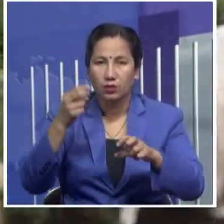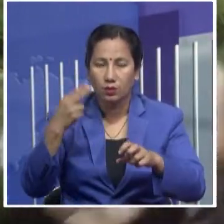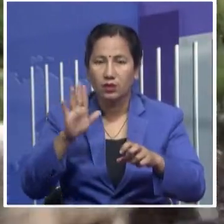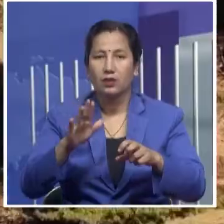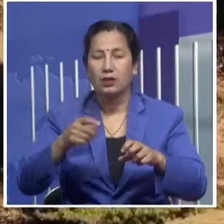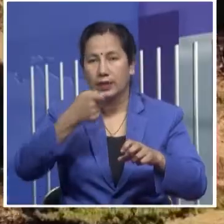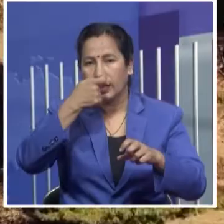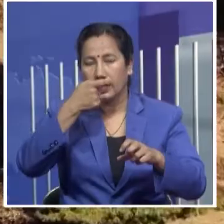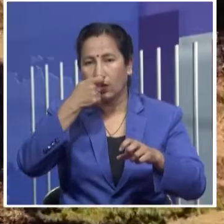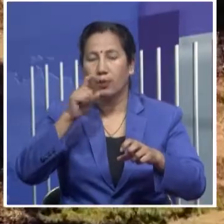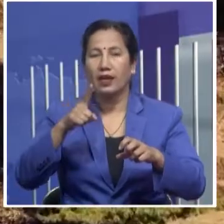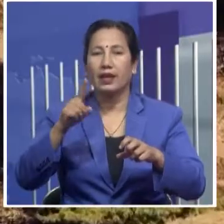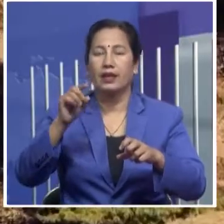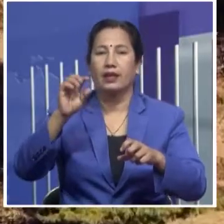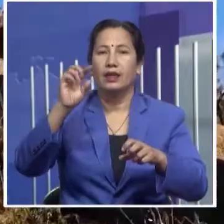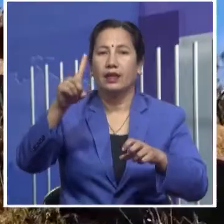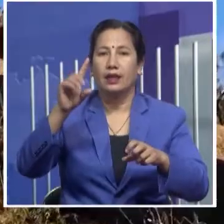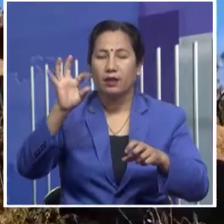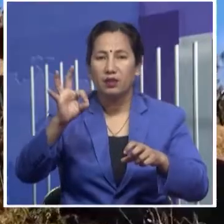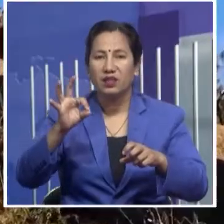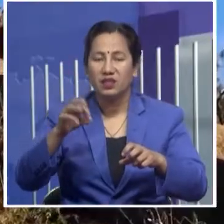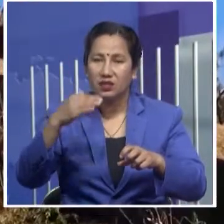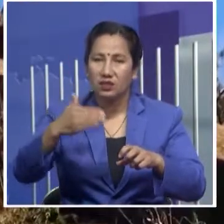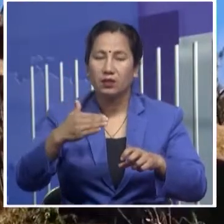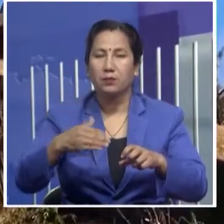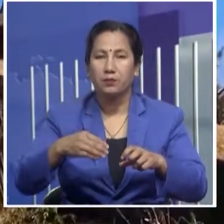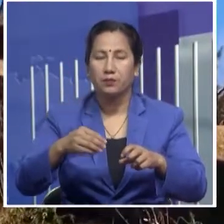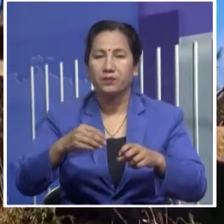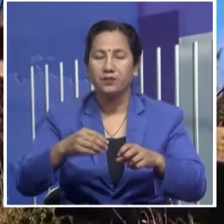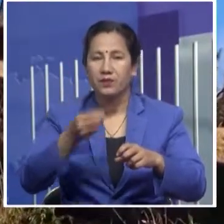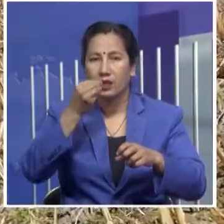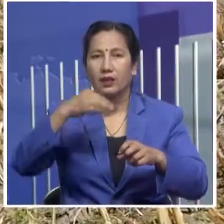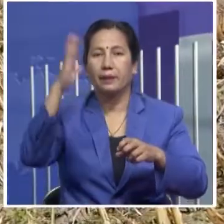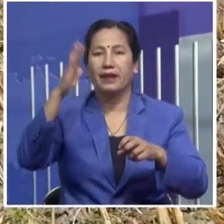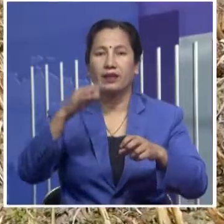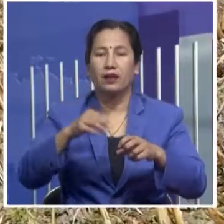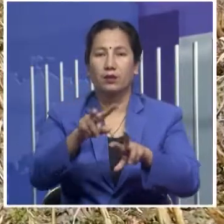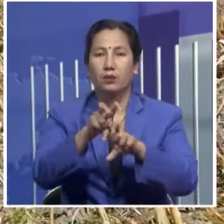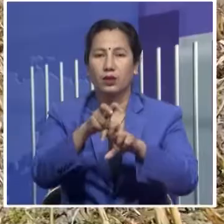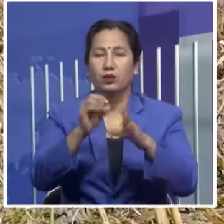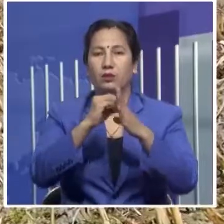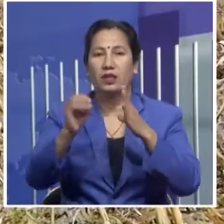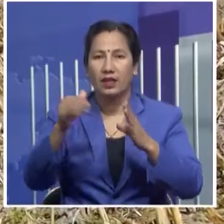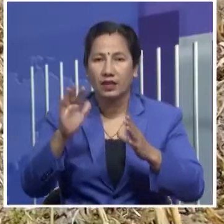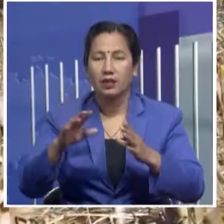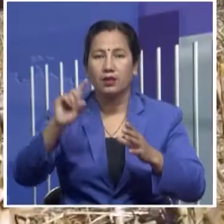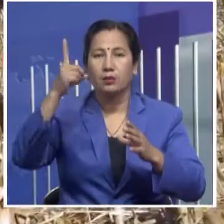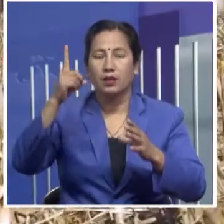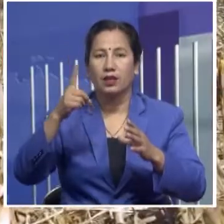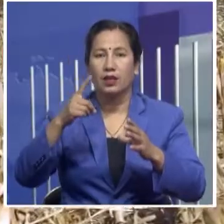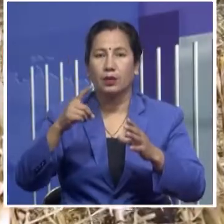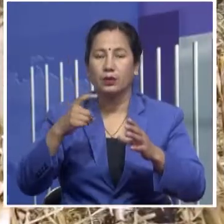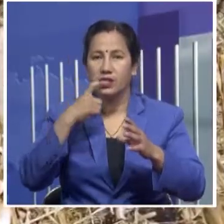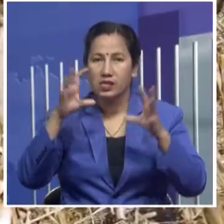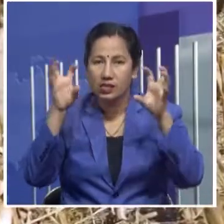झन्डै 1 फिटसम्म हिउँ जमेको छ। अन्न उत्पादन न्यून हुने हुम्लाको माथिल्लो भेगका बासिन्दाले पशुपालन गर्दै आएका छन्। पहिलेको